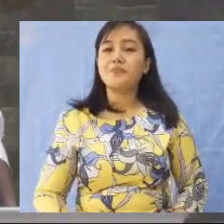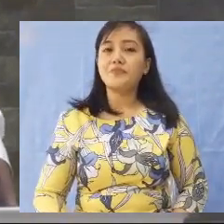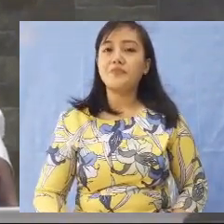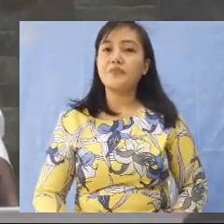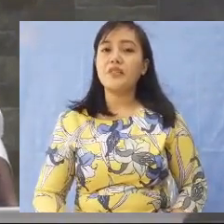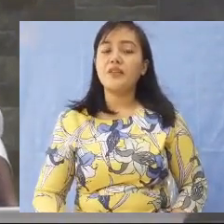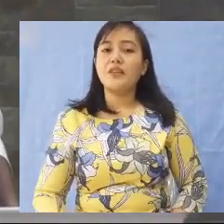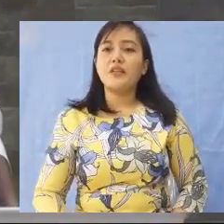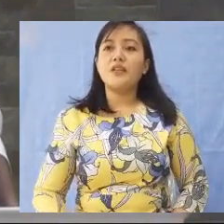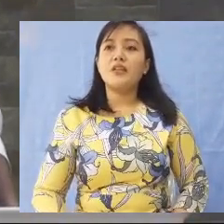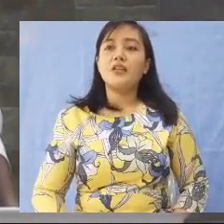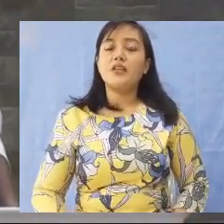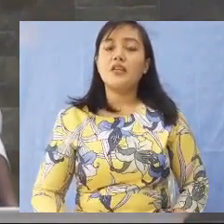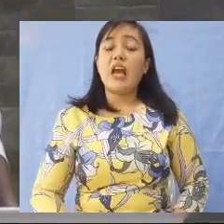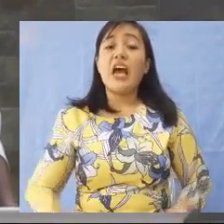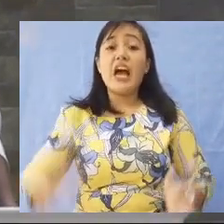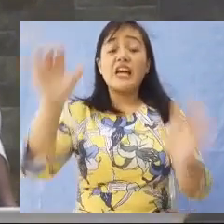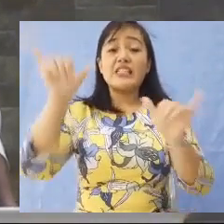lupa.